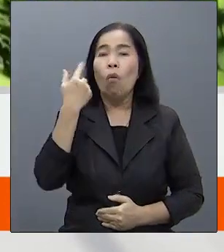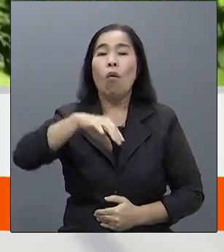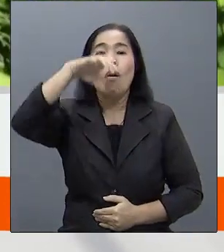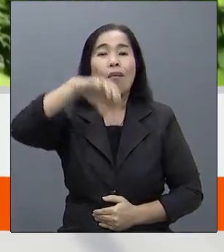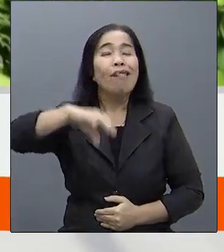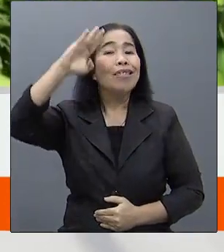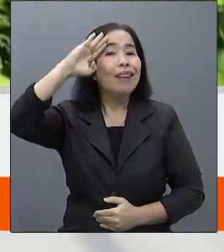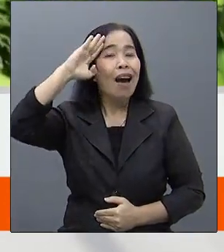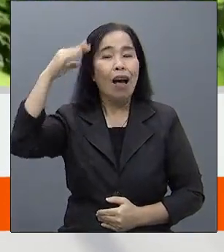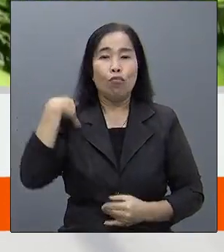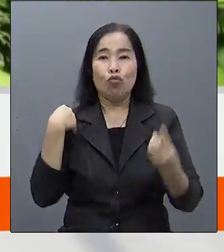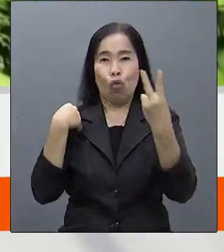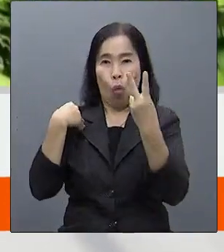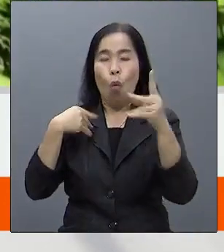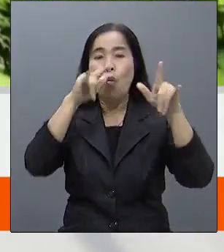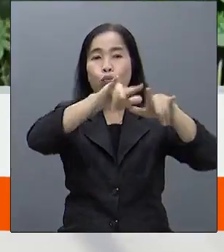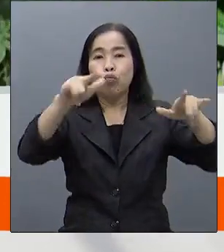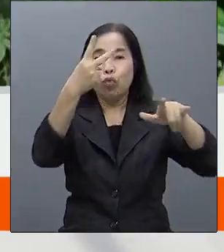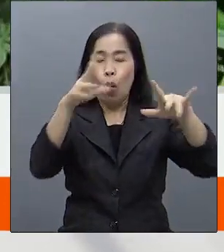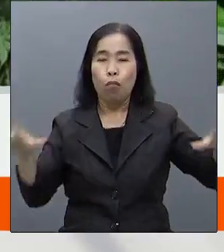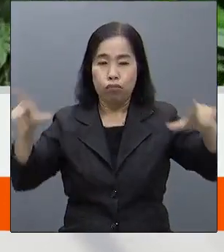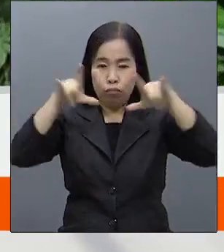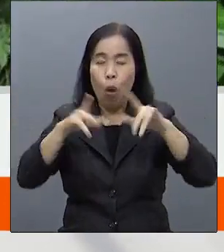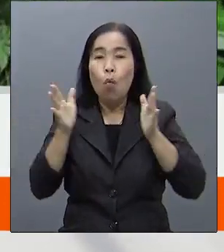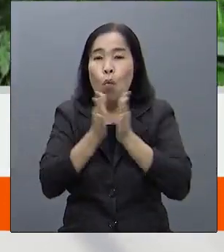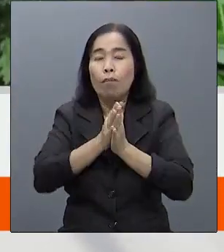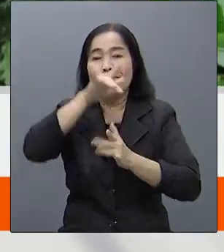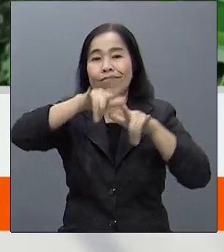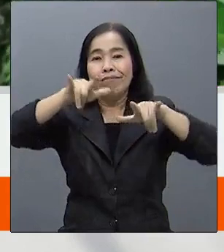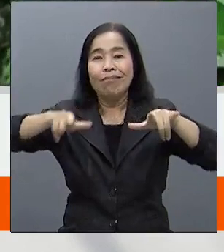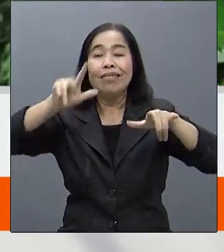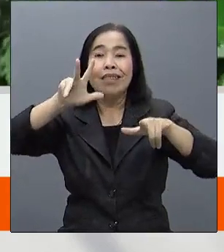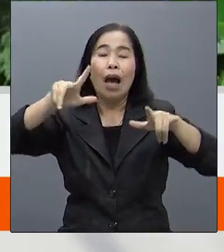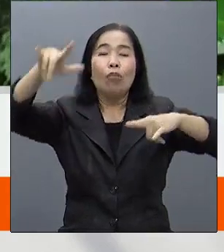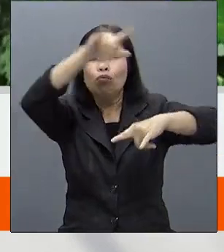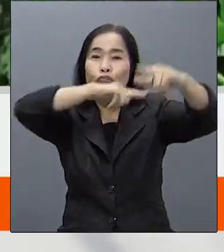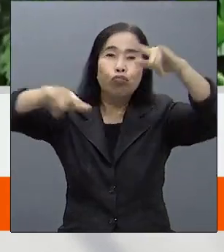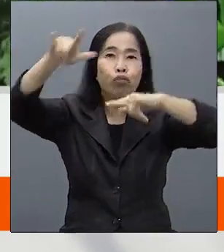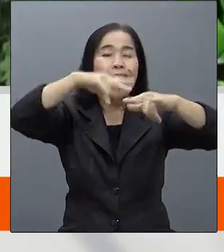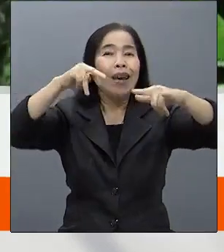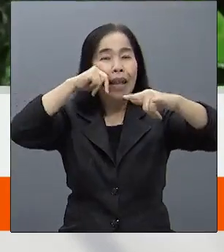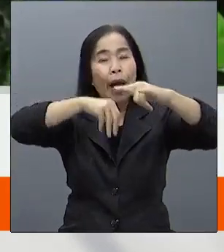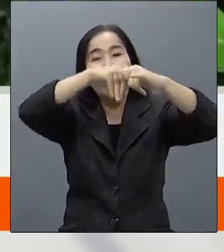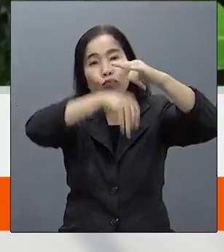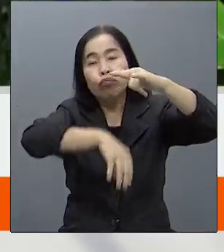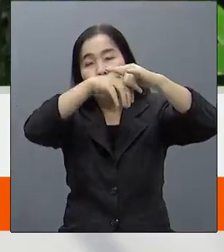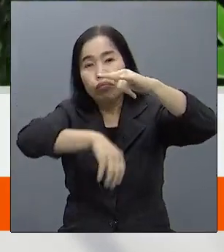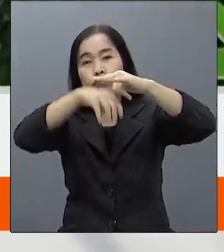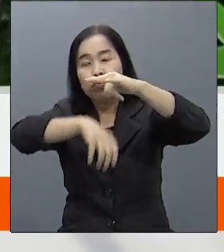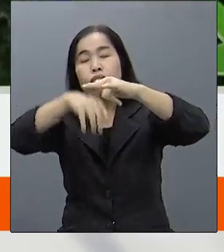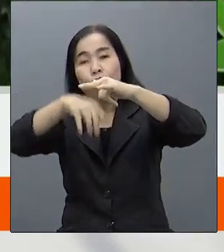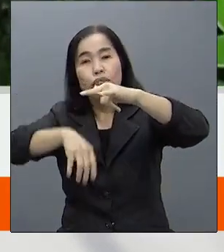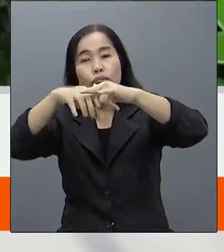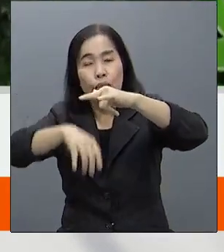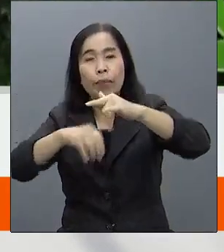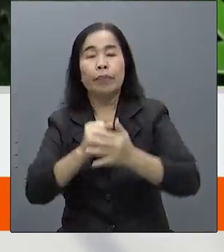ายกและกำลังบินสำรวจพื้นที่ได้เห็นภาพจุดที่มีเปลวไฟนะครับจุดที่มีควันไฟขึ้นเนี่ยนักบิน